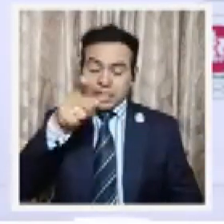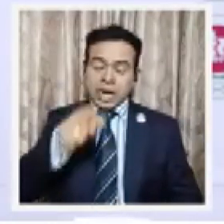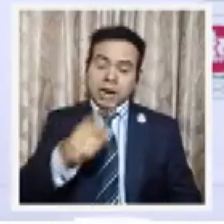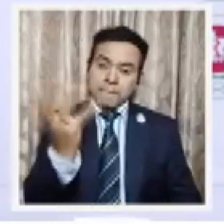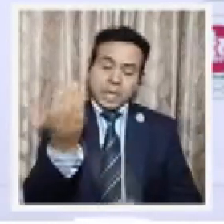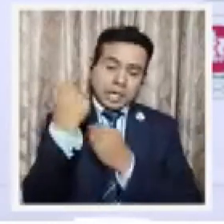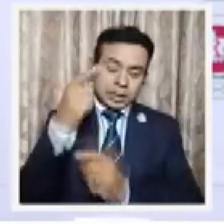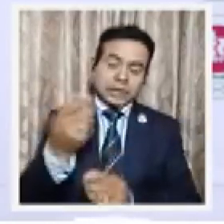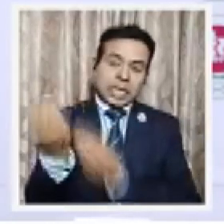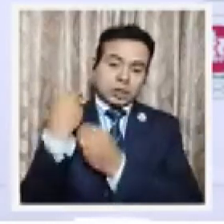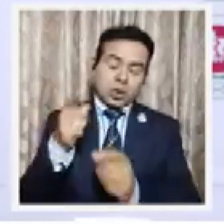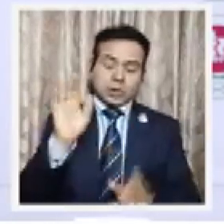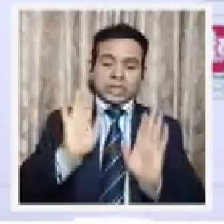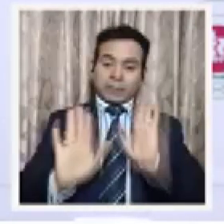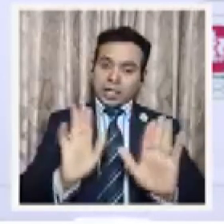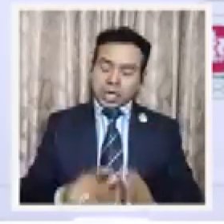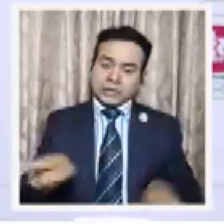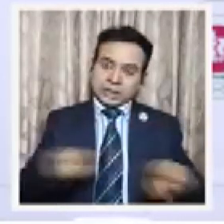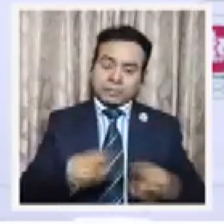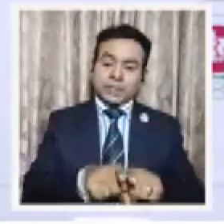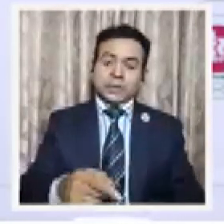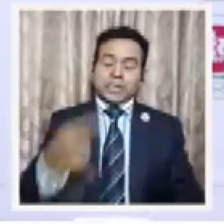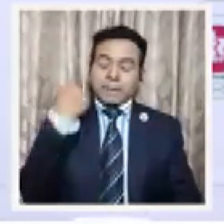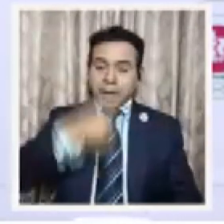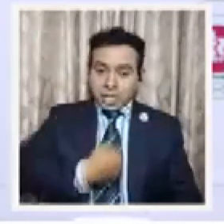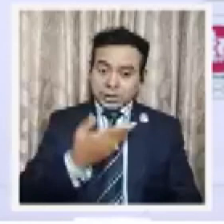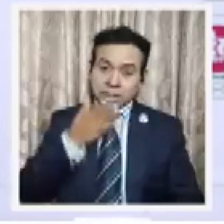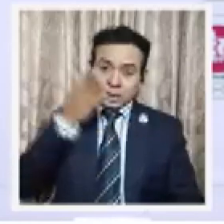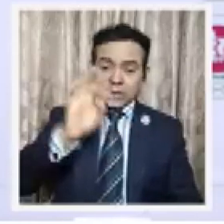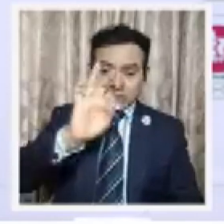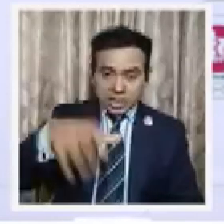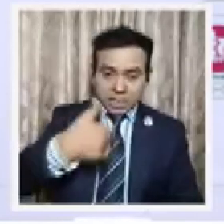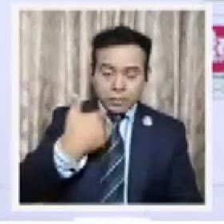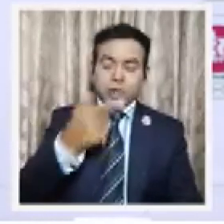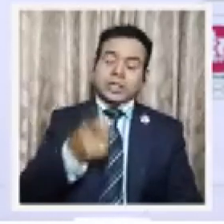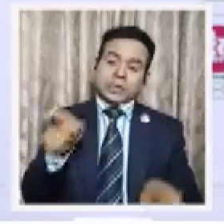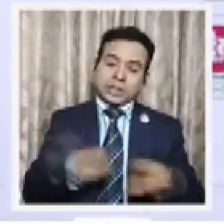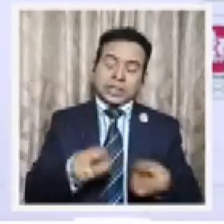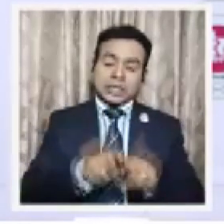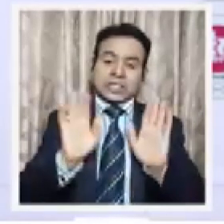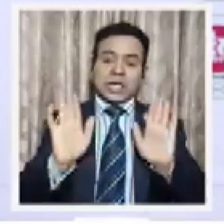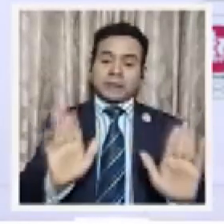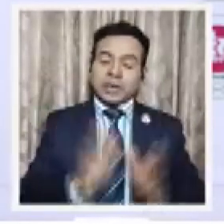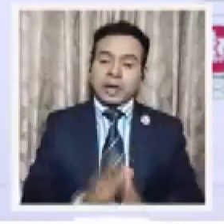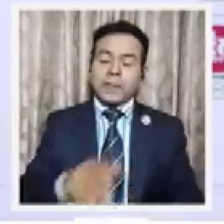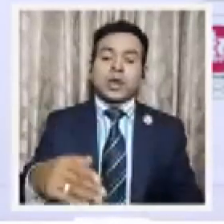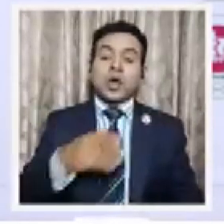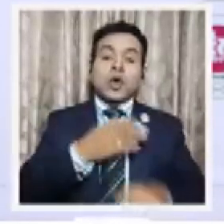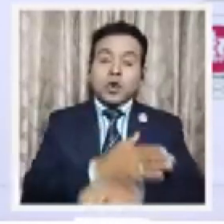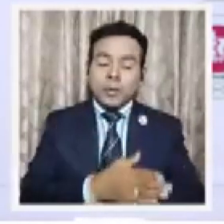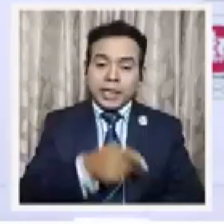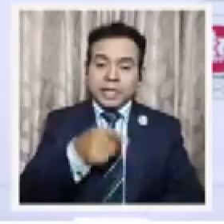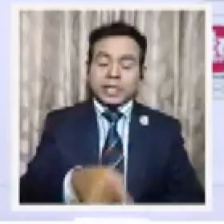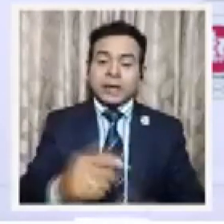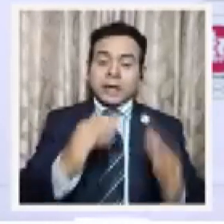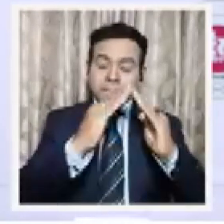বিক্রেতা, যারা কাজ করছেন, প্রত্যেকের জন্য আলাদা আলাদাভাবে স্বাস্থ্যবিধি দেওয়া হয়েছে। এবং কোরবানি চলাকালে আমরা